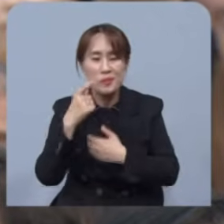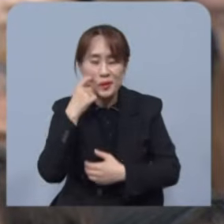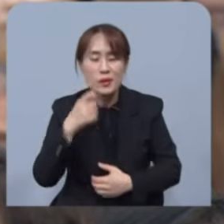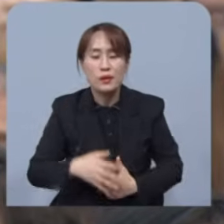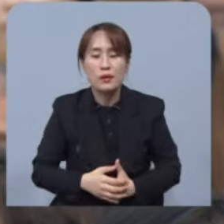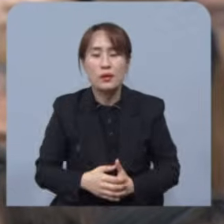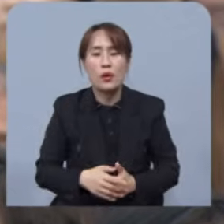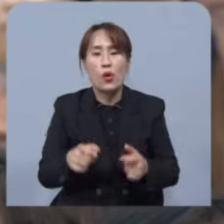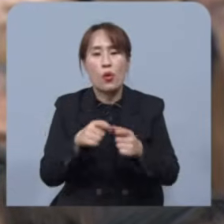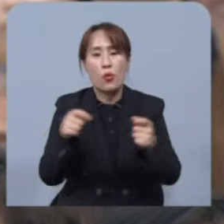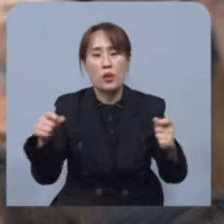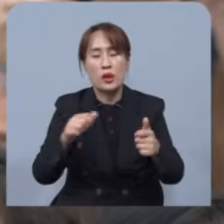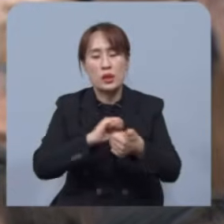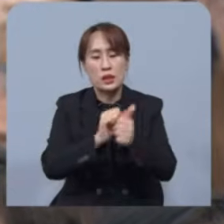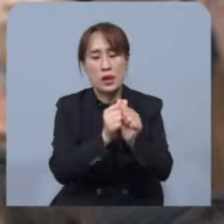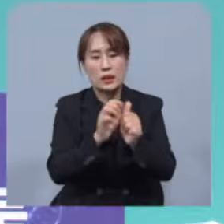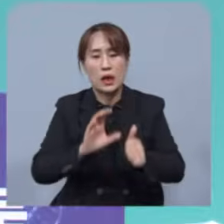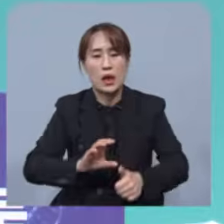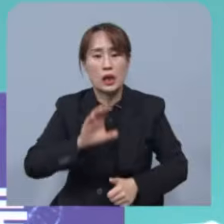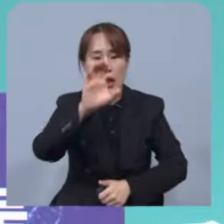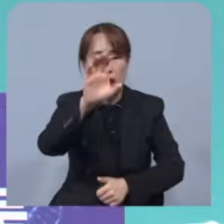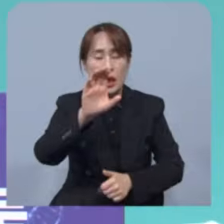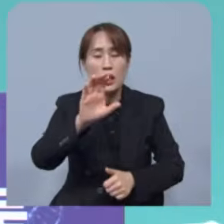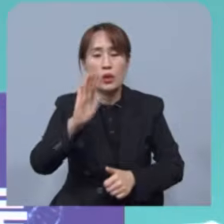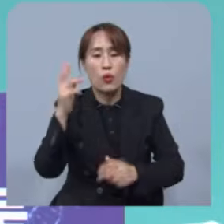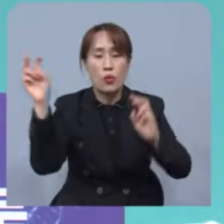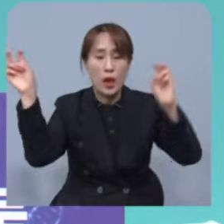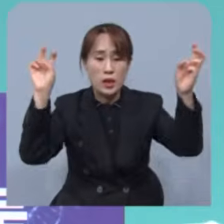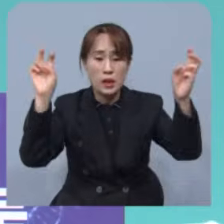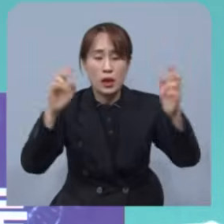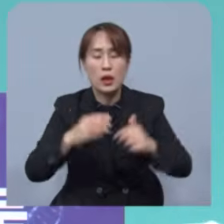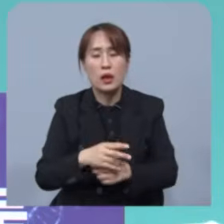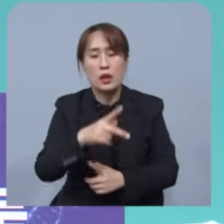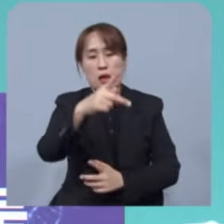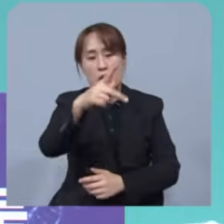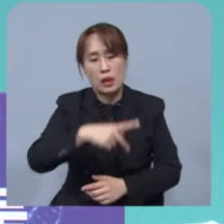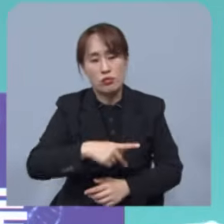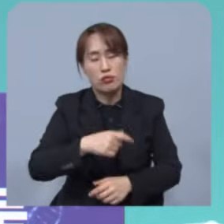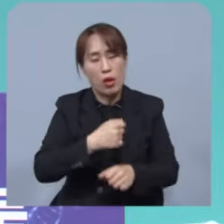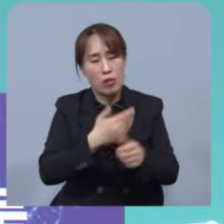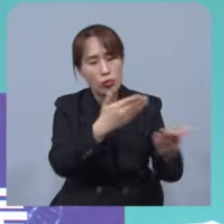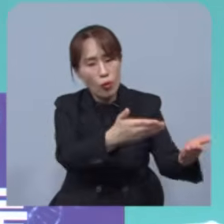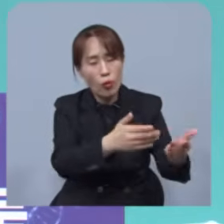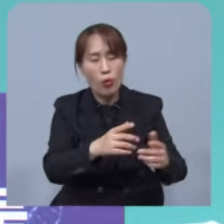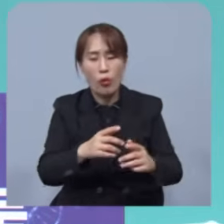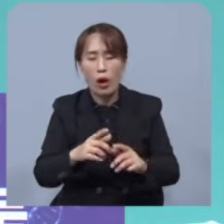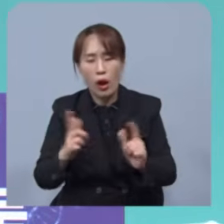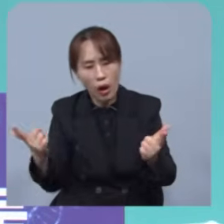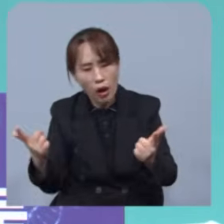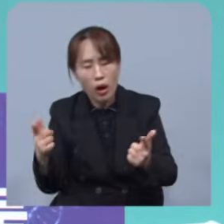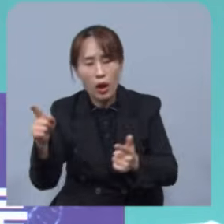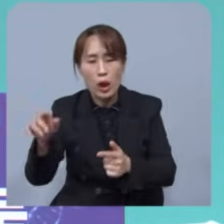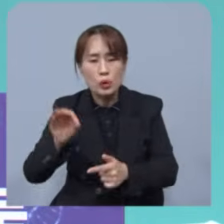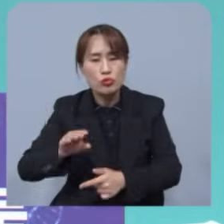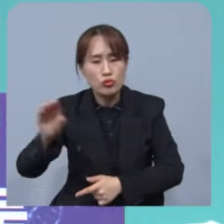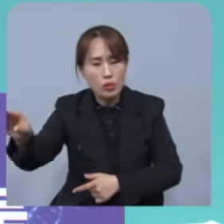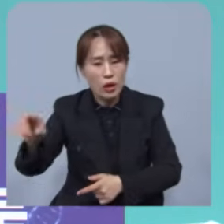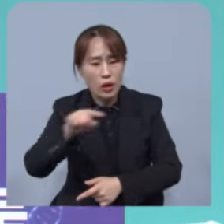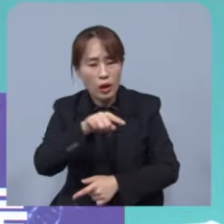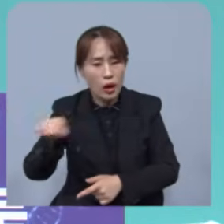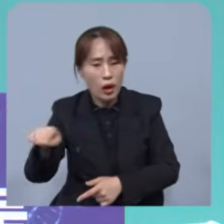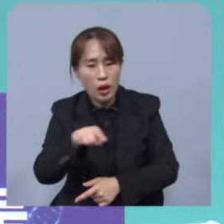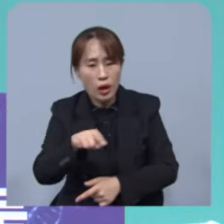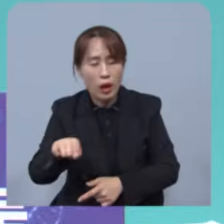저기 오래되고 상장된 회사들의 경우는 대출을 해줄 거냐 아니면 투자를 할 거냐. 투자는